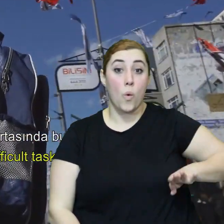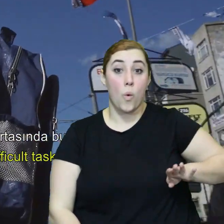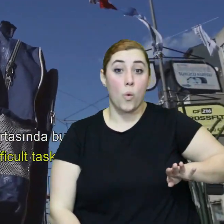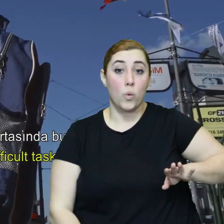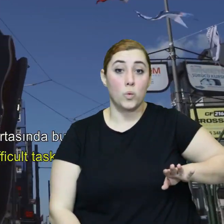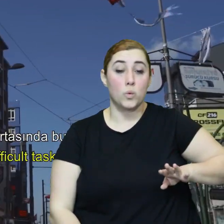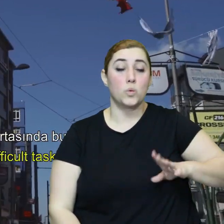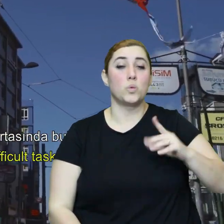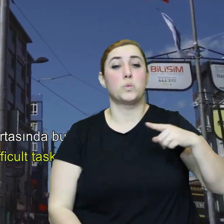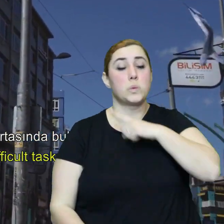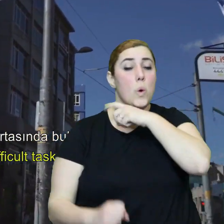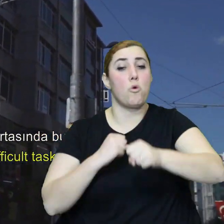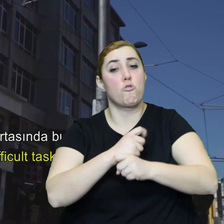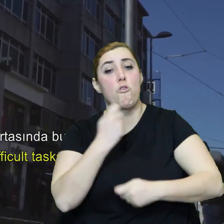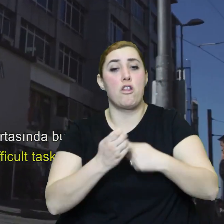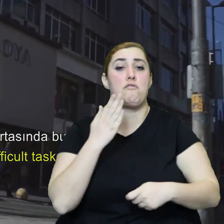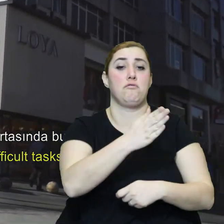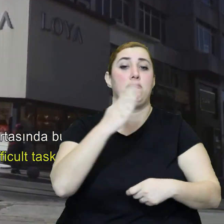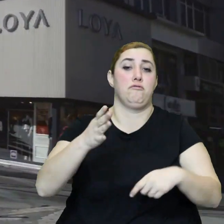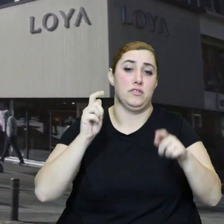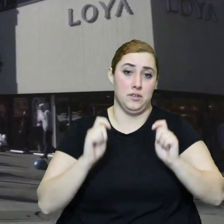kendini zorlu görevlerin ortasında bulmuş.